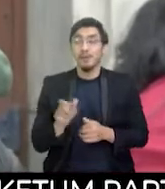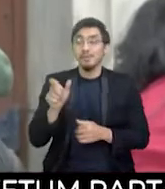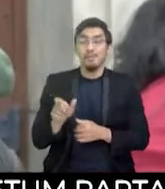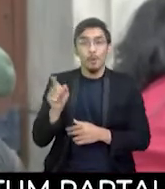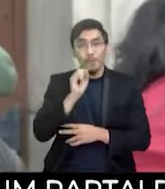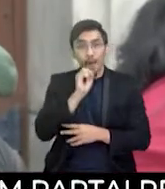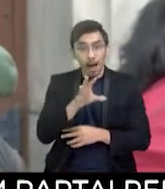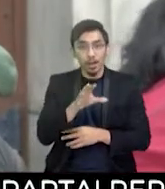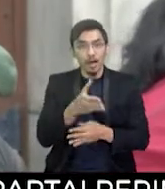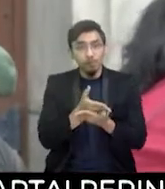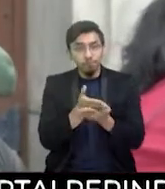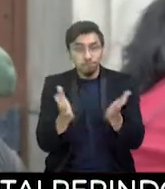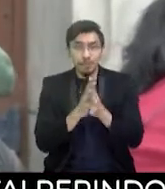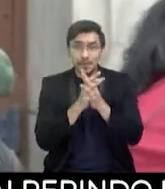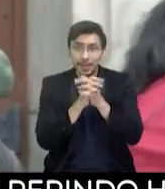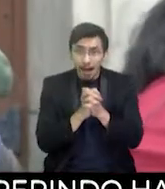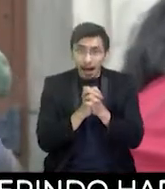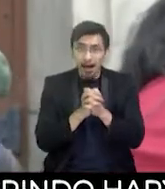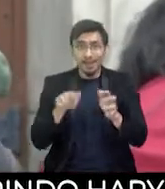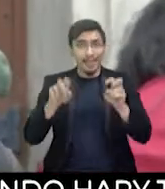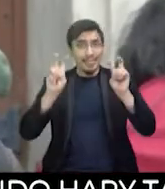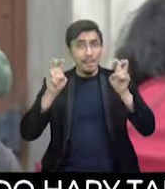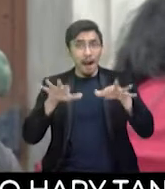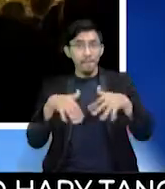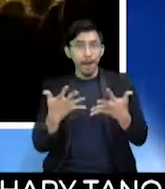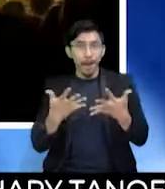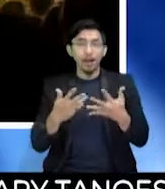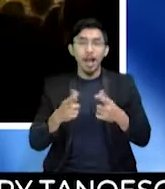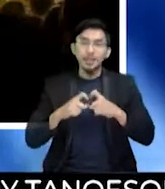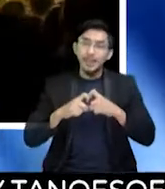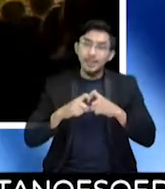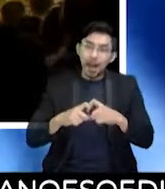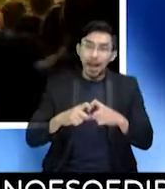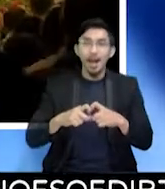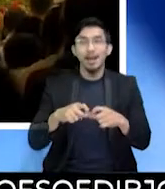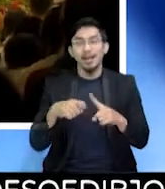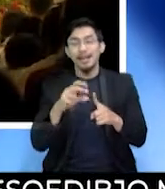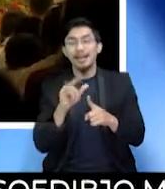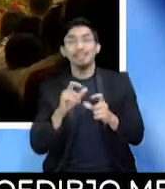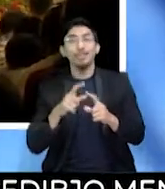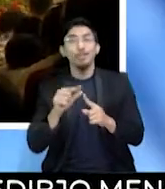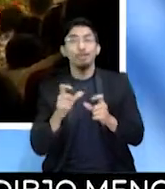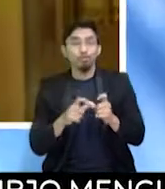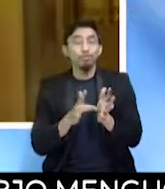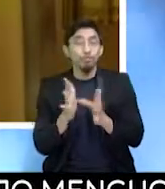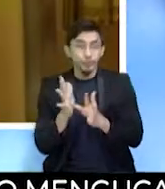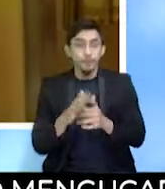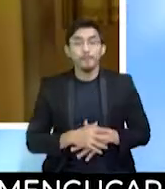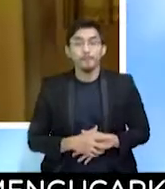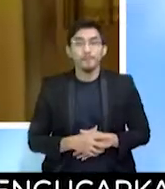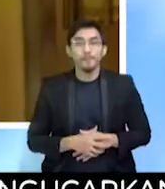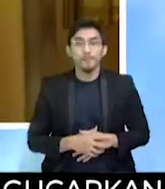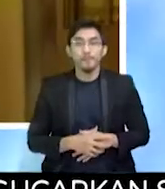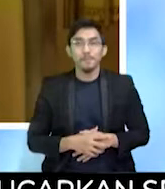Indonesia dengan mengusung tema yaitu cinta kasih Kristus yang menggerakkan Aan dimana Uskup Agung juga berpesan